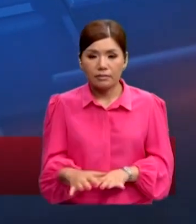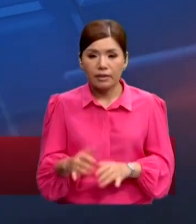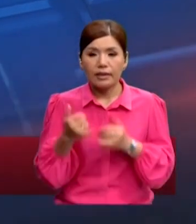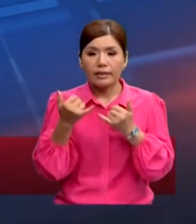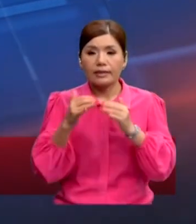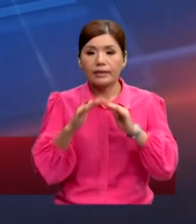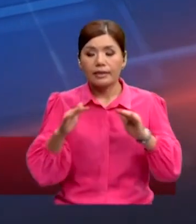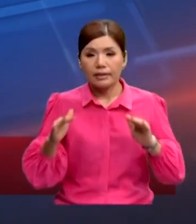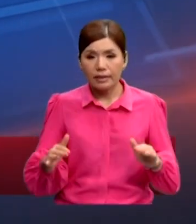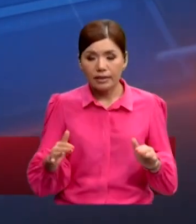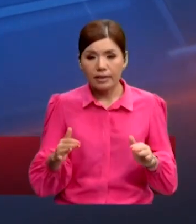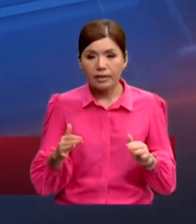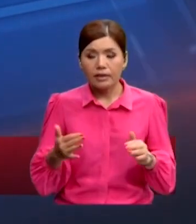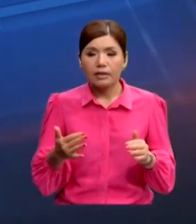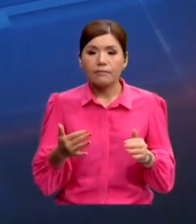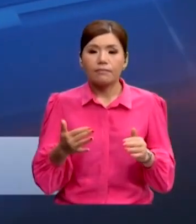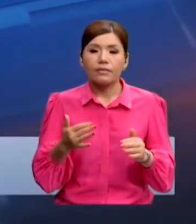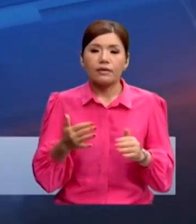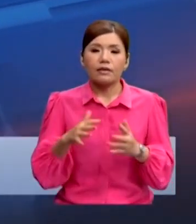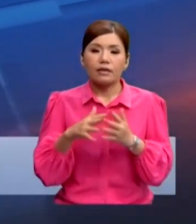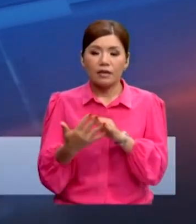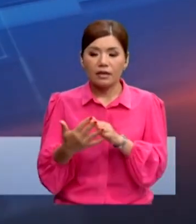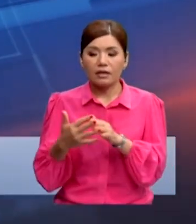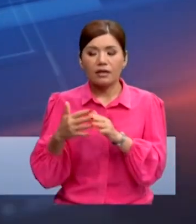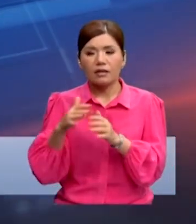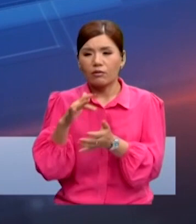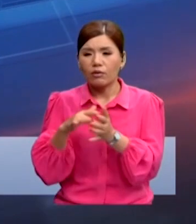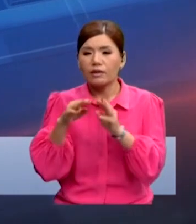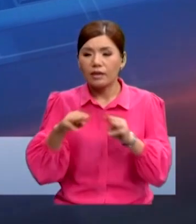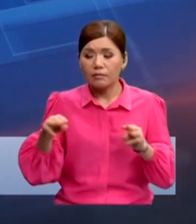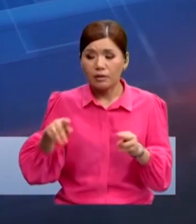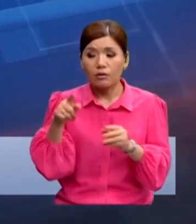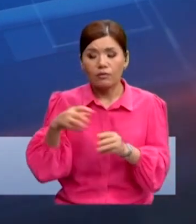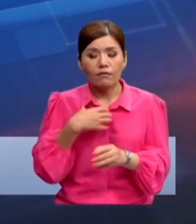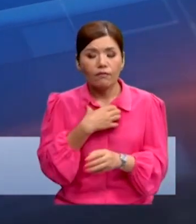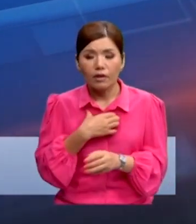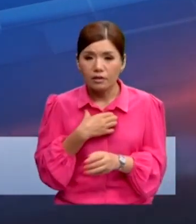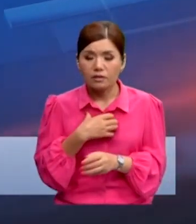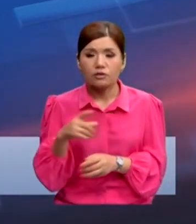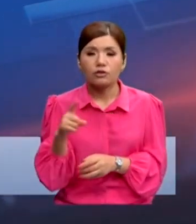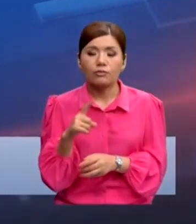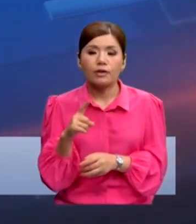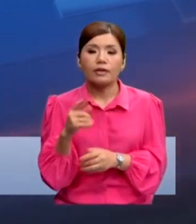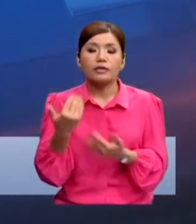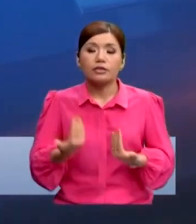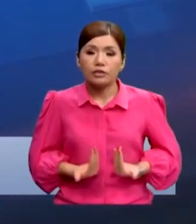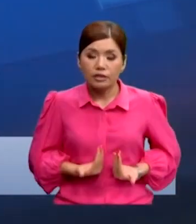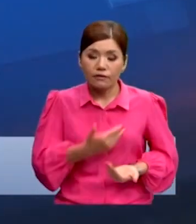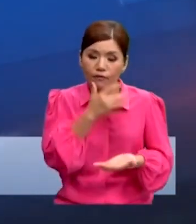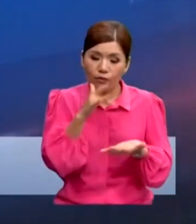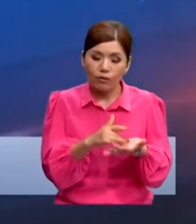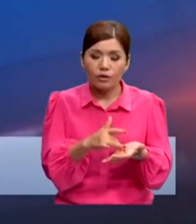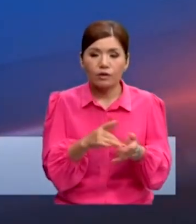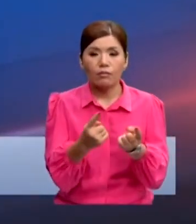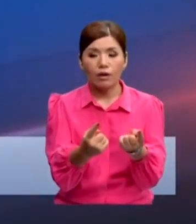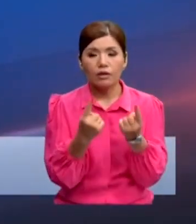которые жили в детской деревне в городе Темиртау, для них очень было важно, чтобы жить именно в Караганде, в